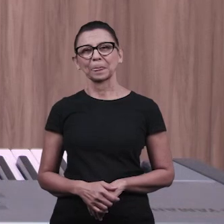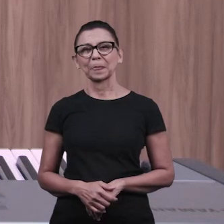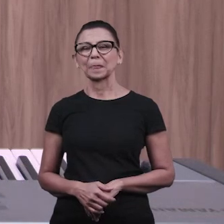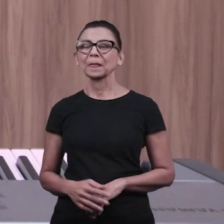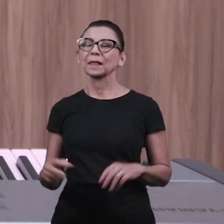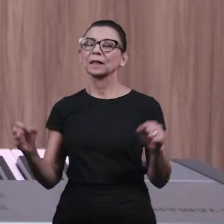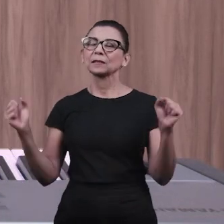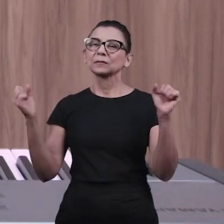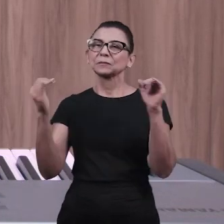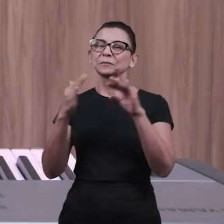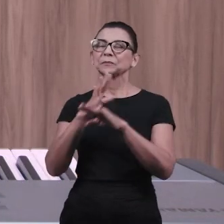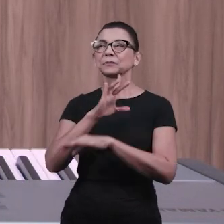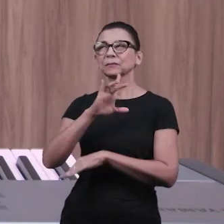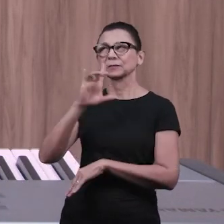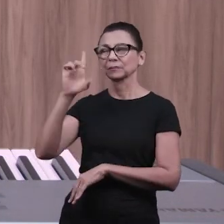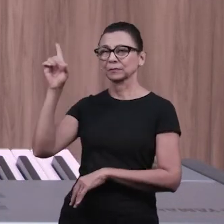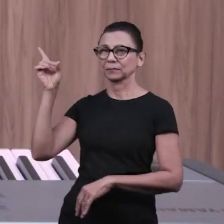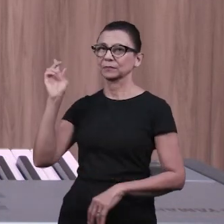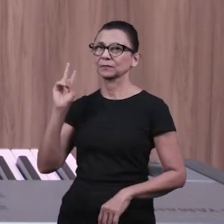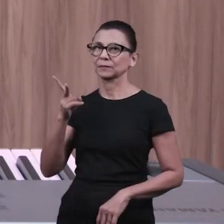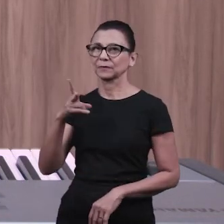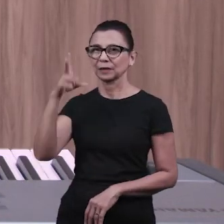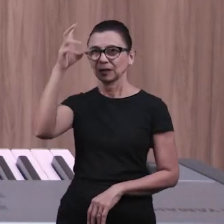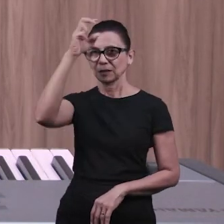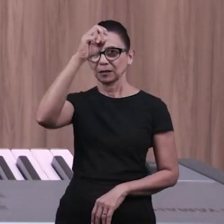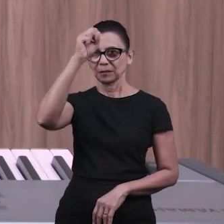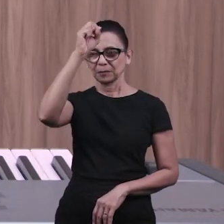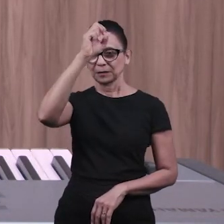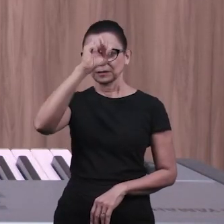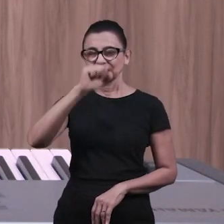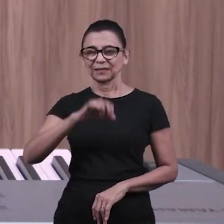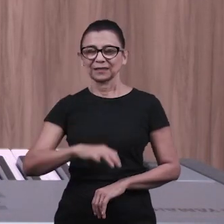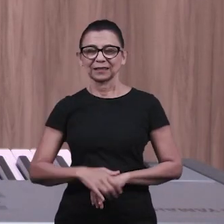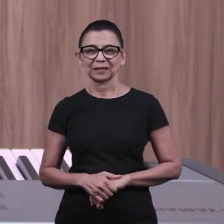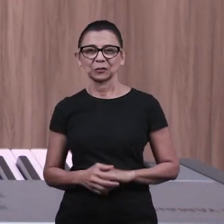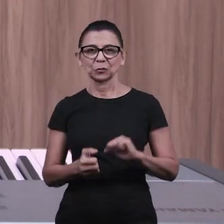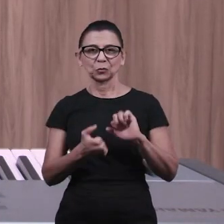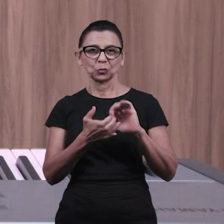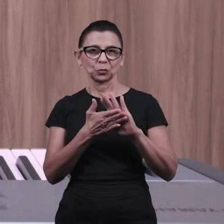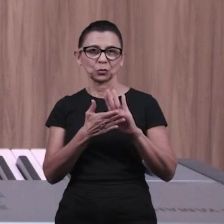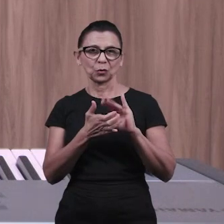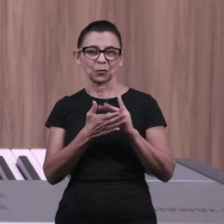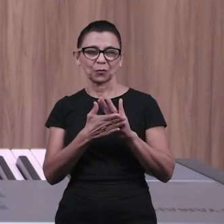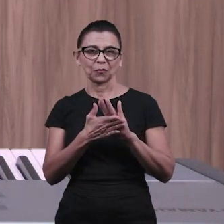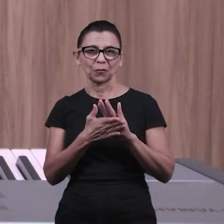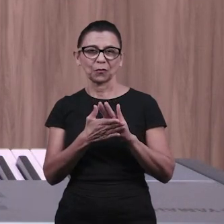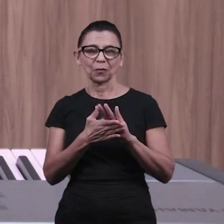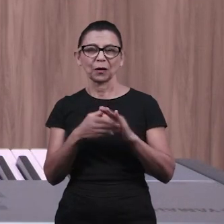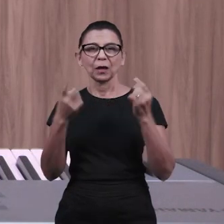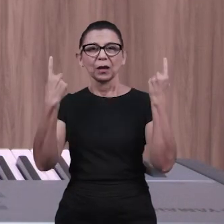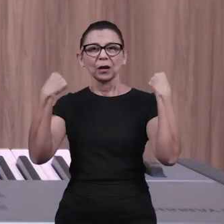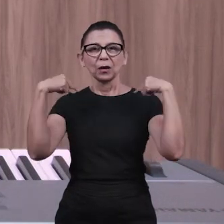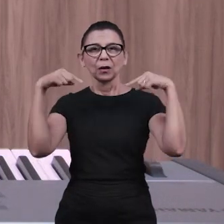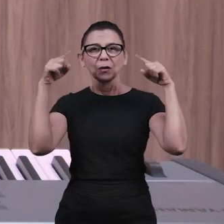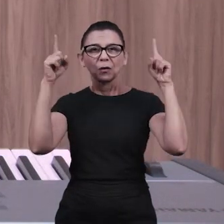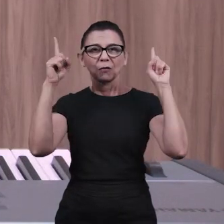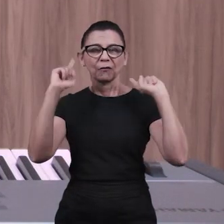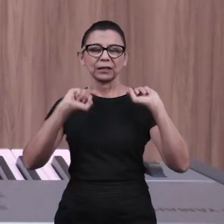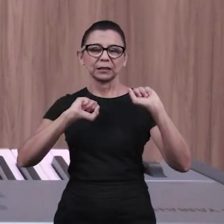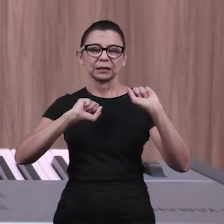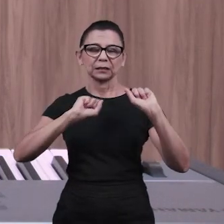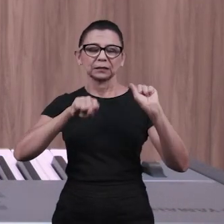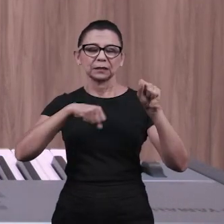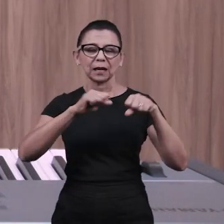Dieu. Nous allons continuer à apprendre l'introduction simplifiée de la louange couchée